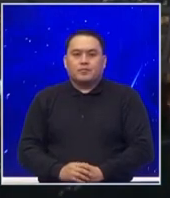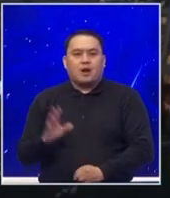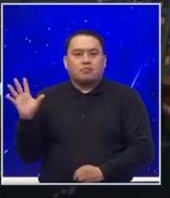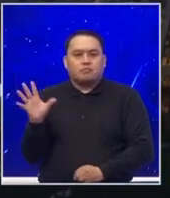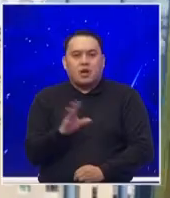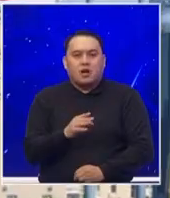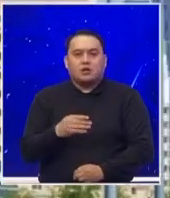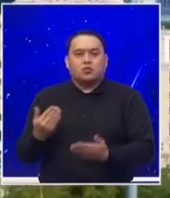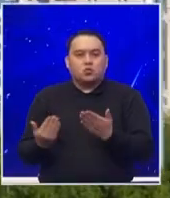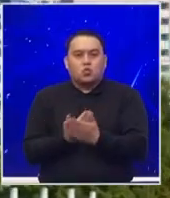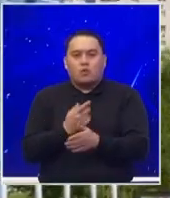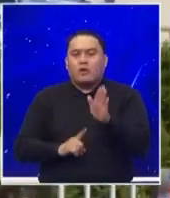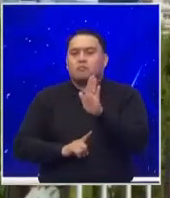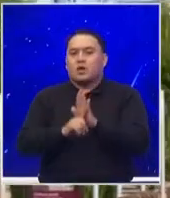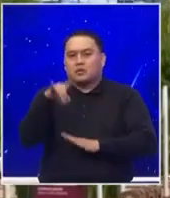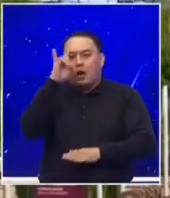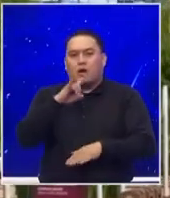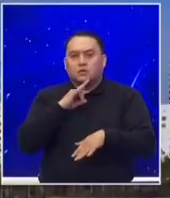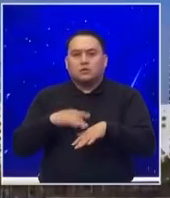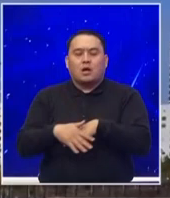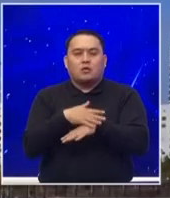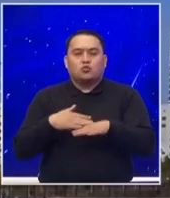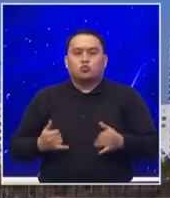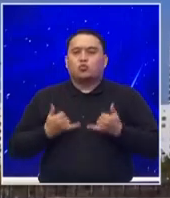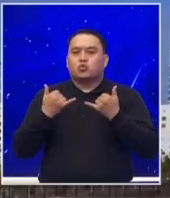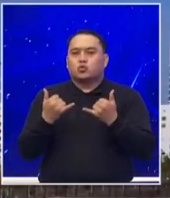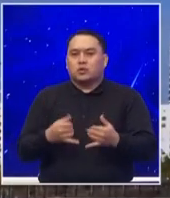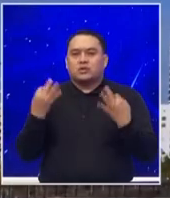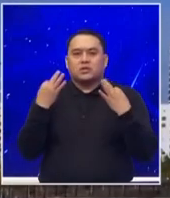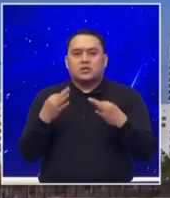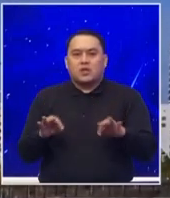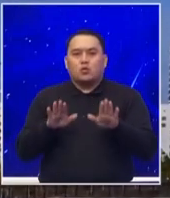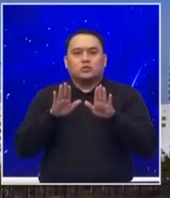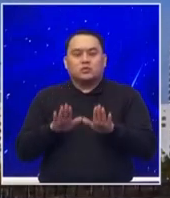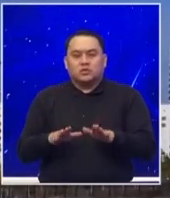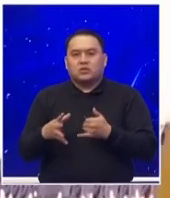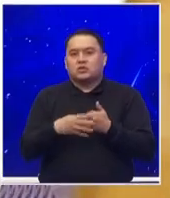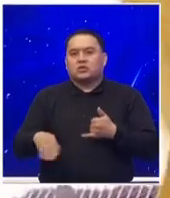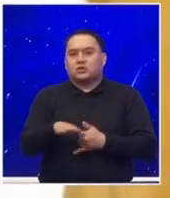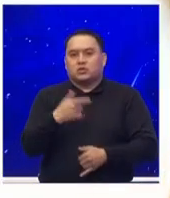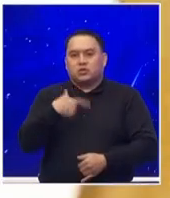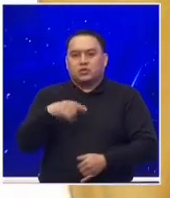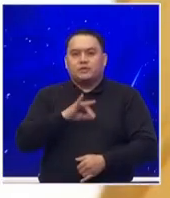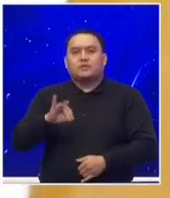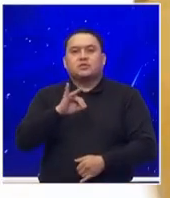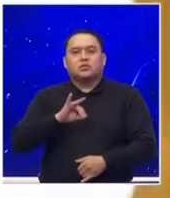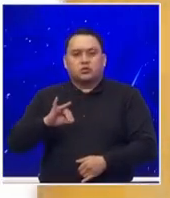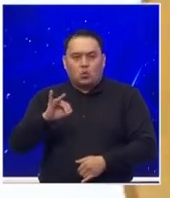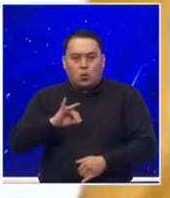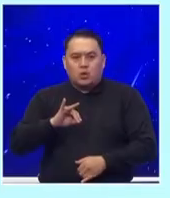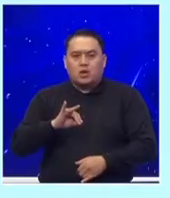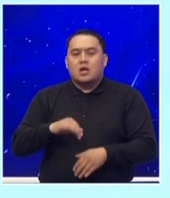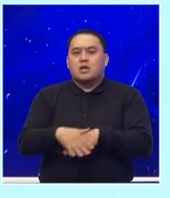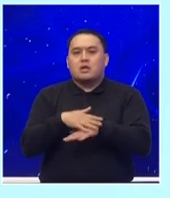Барлық игі істер мен жаңашыл бастамалар қазақ халқының игілігі үшін. Тәуелсіз ел ғана жер бетінде өз тарихын жоймайды. Ол үшін